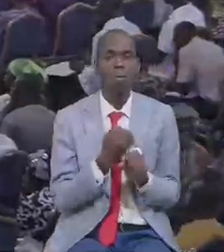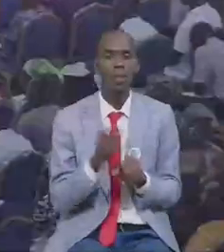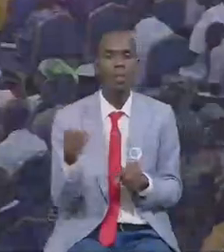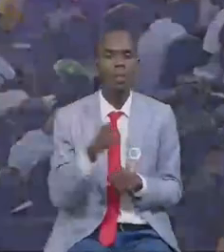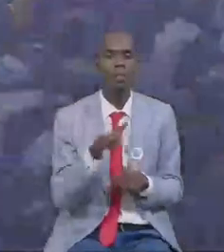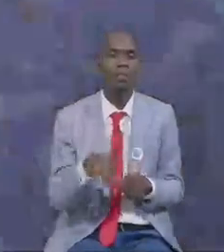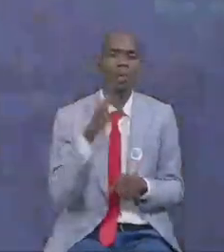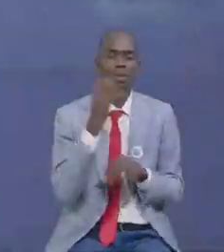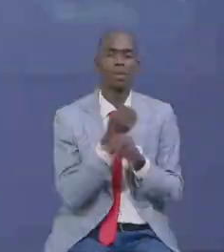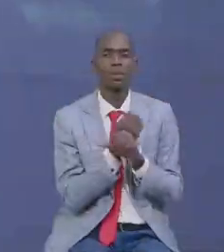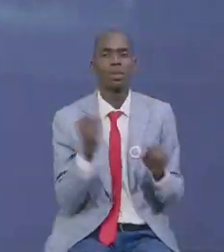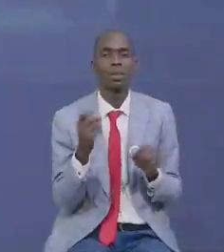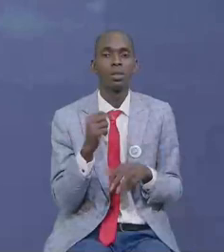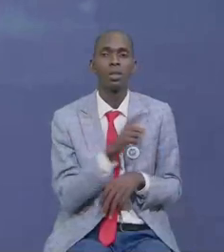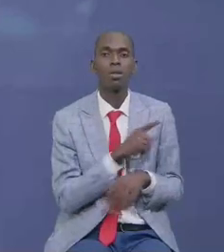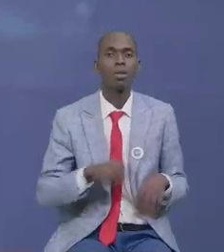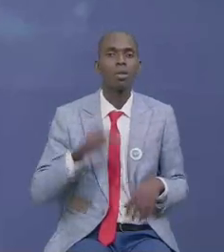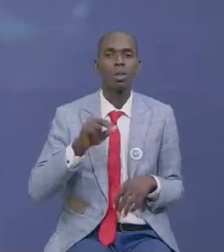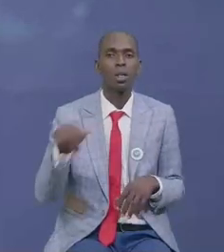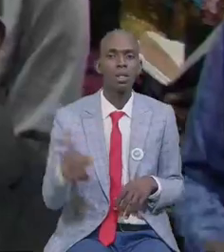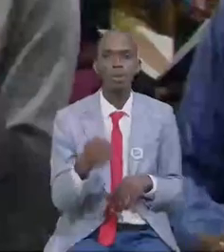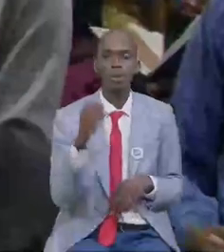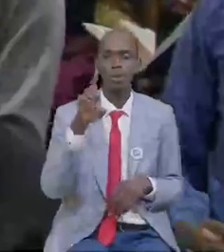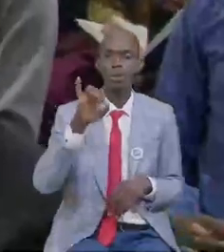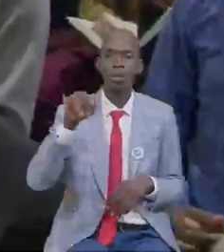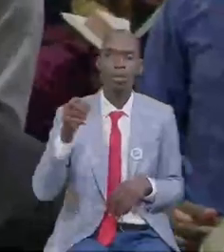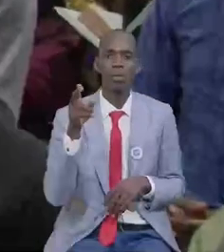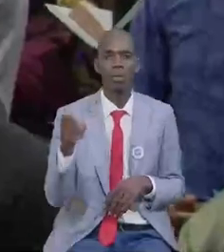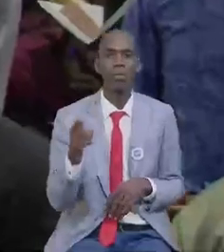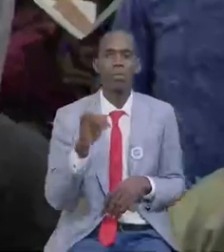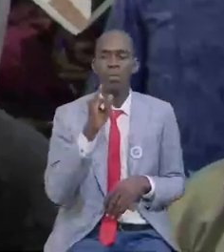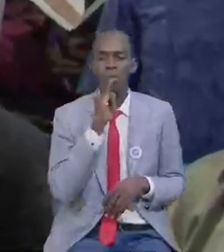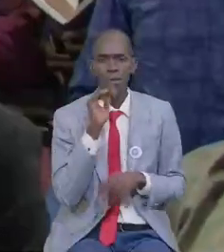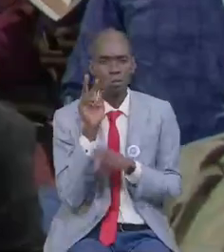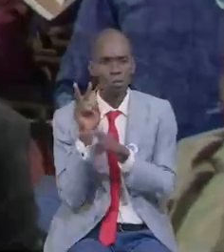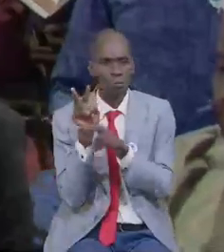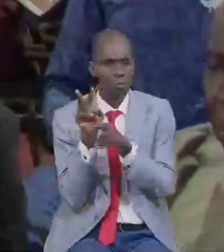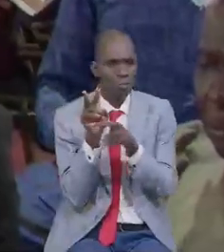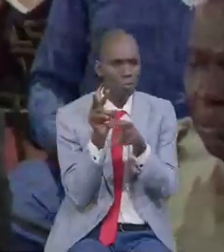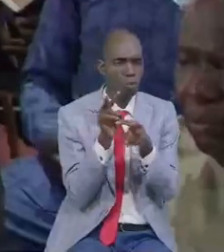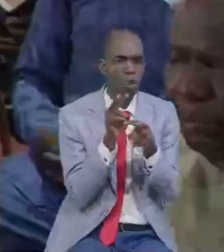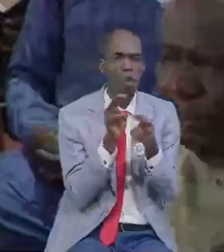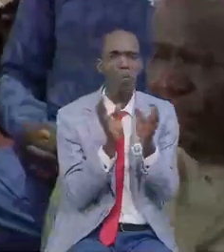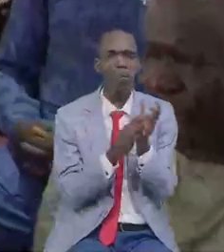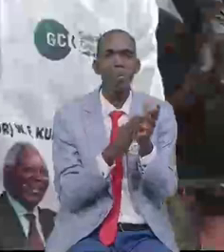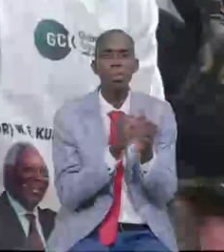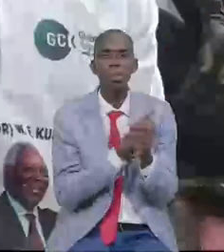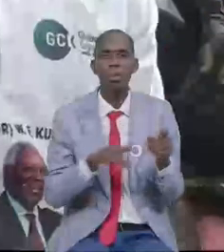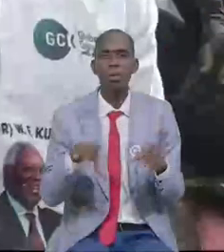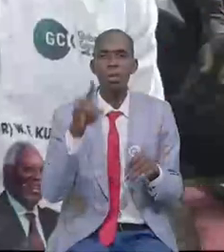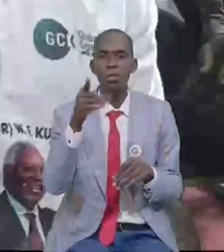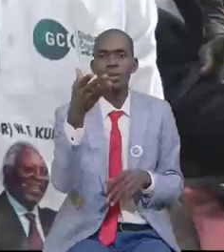amener à trouver le salut. Le Seigneur a besoin d'un autre Élie. Il cherche maintenant. Gloire à Dieu. Il t'a trouvé